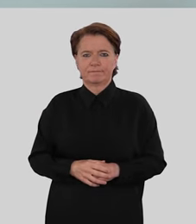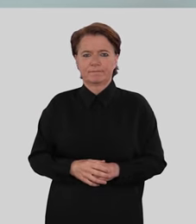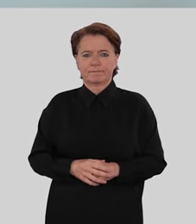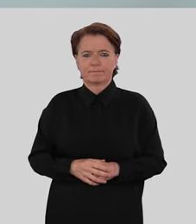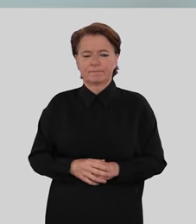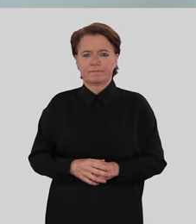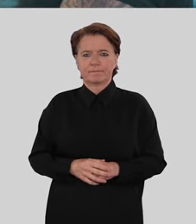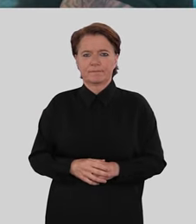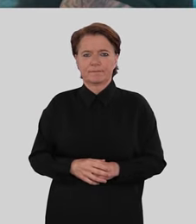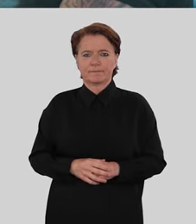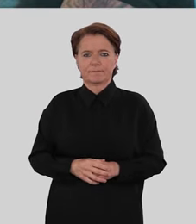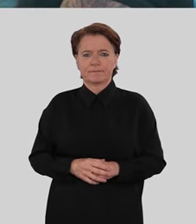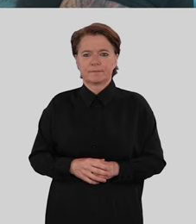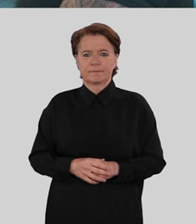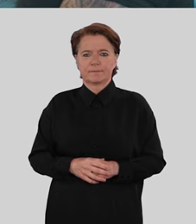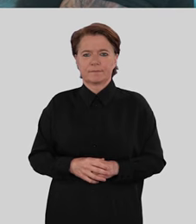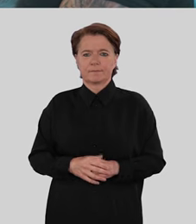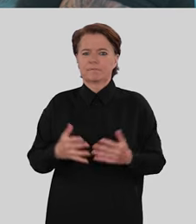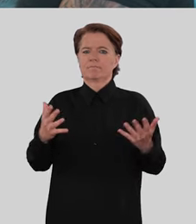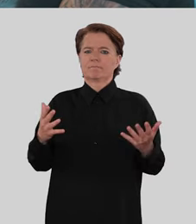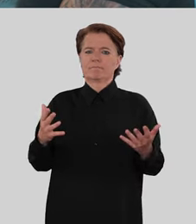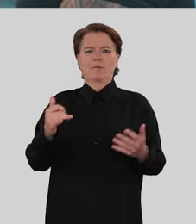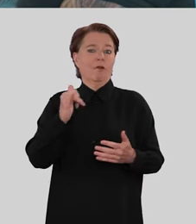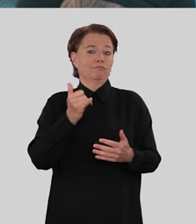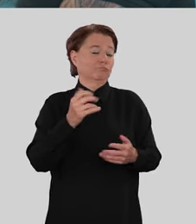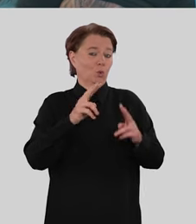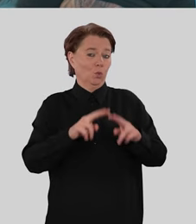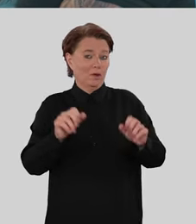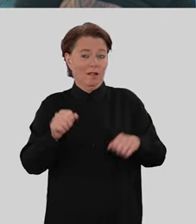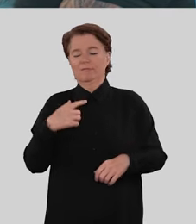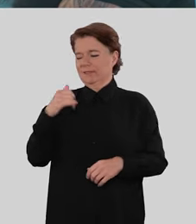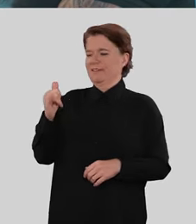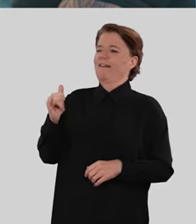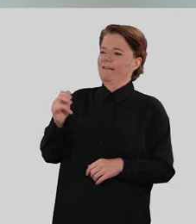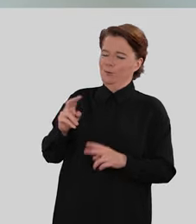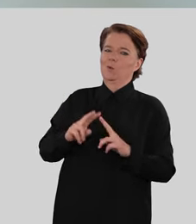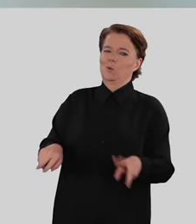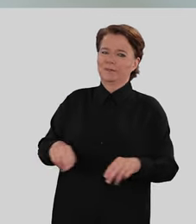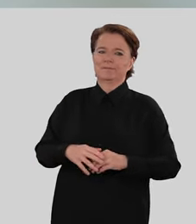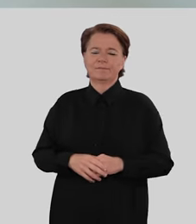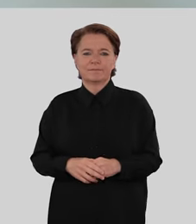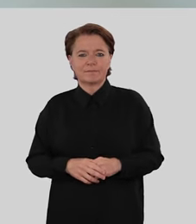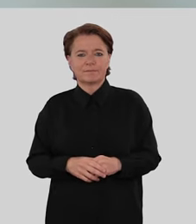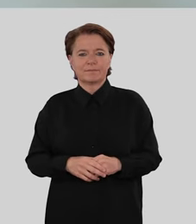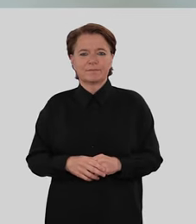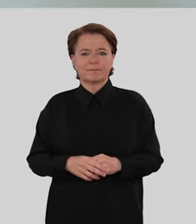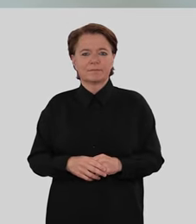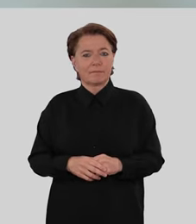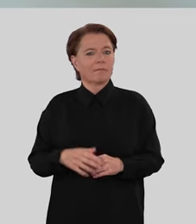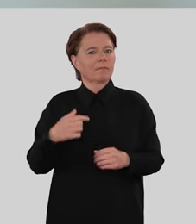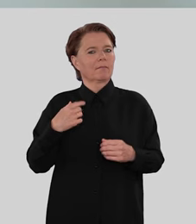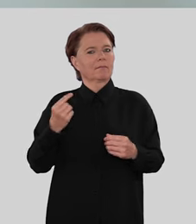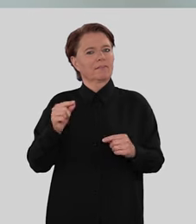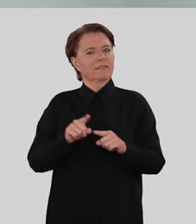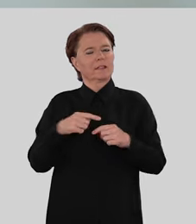Ruhe haben. Da kann man dann seine Ruhe haben. Ja. Ja, dieses Zuhause